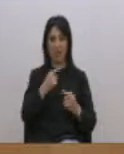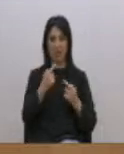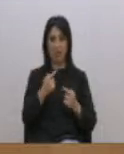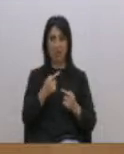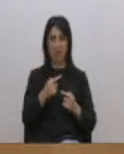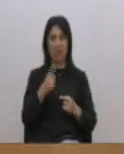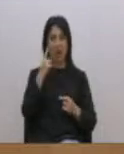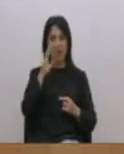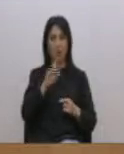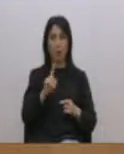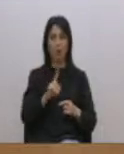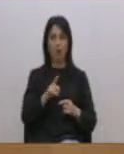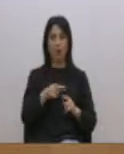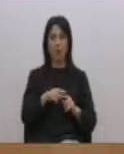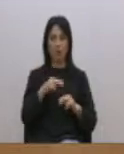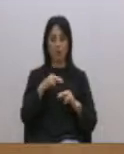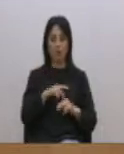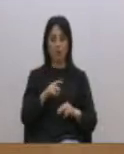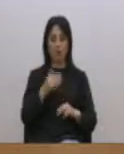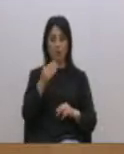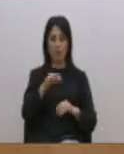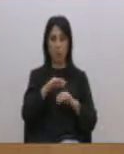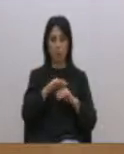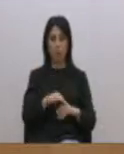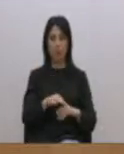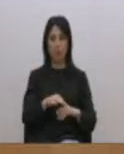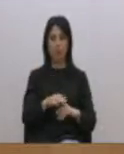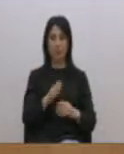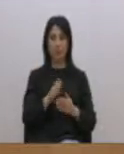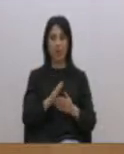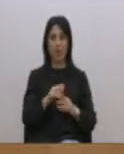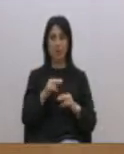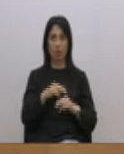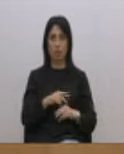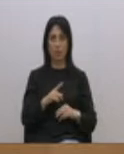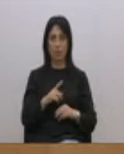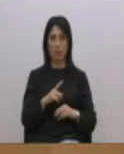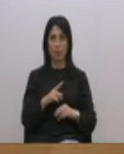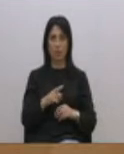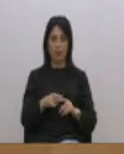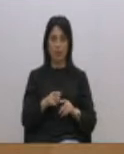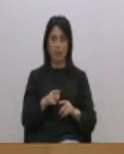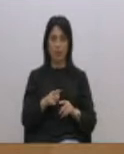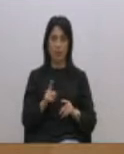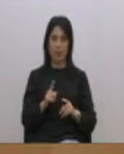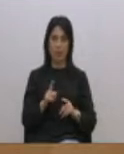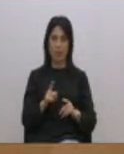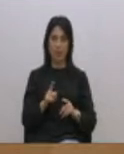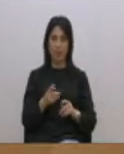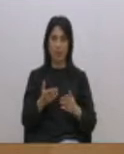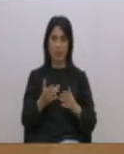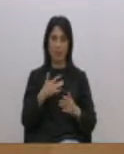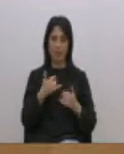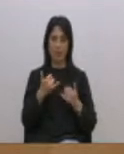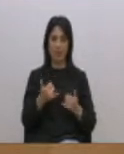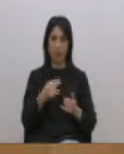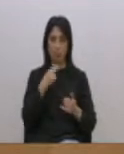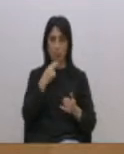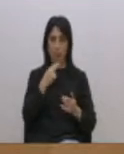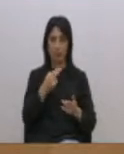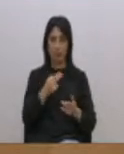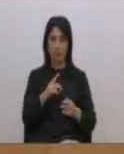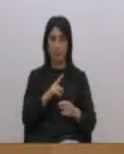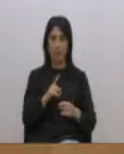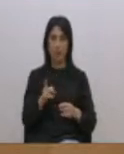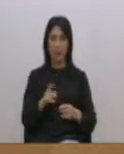არ ვფიქრობ, რომ ის შრომა, რაც მას უწევს, არ არის შრომა და რაღაცნაირად ალბათ იმსახურებს ყურადღებას,